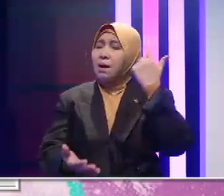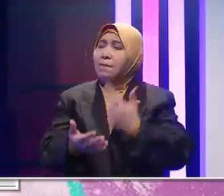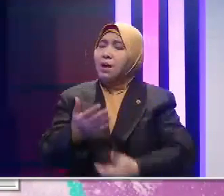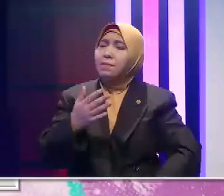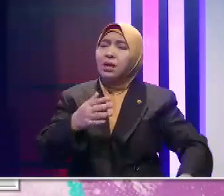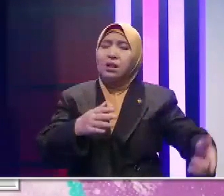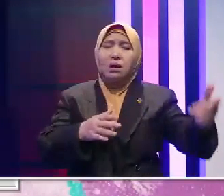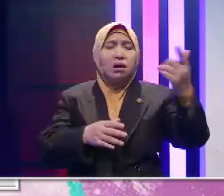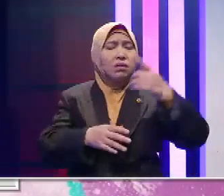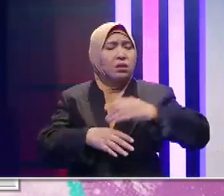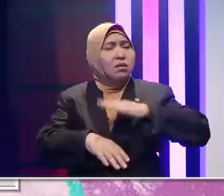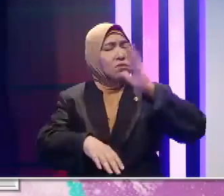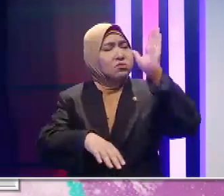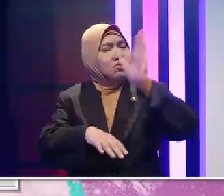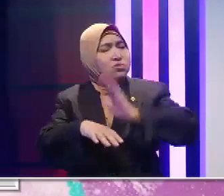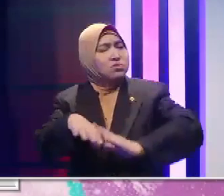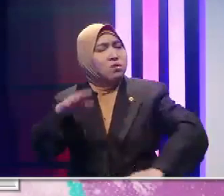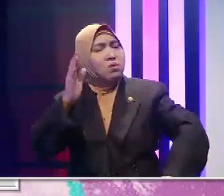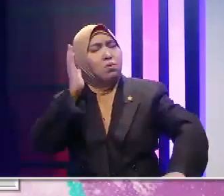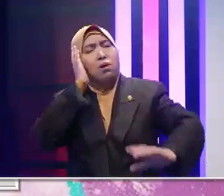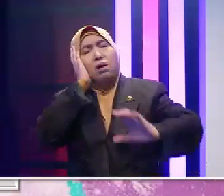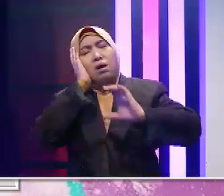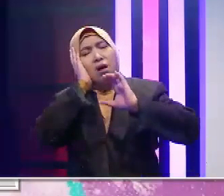ayyuhalladzina amanu